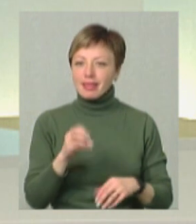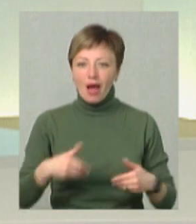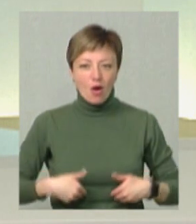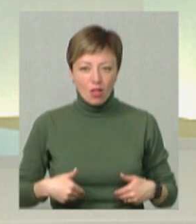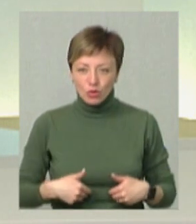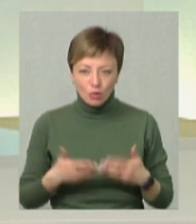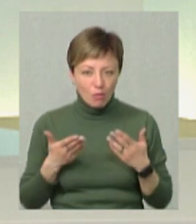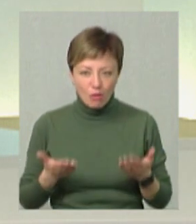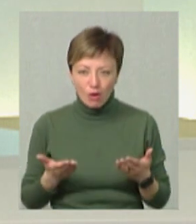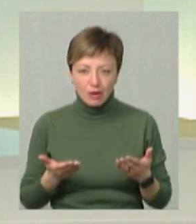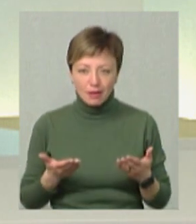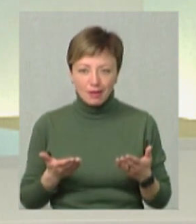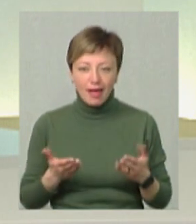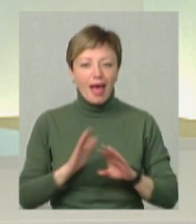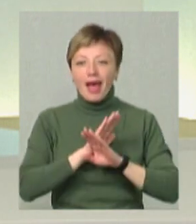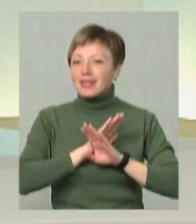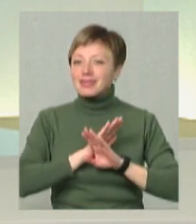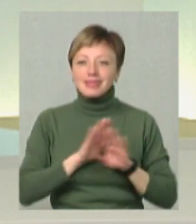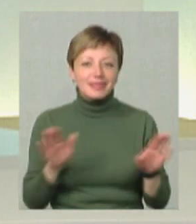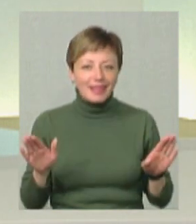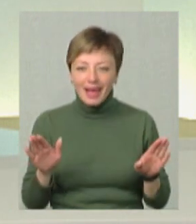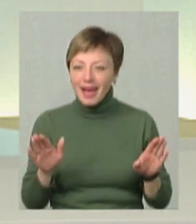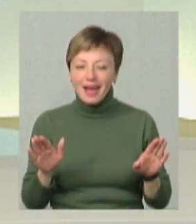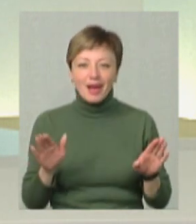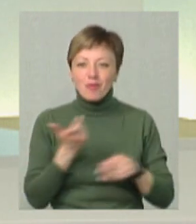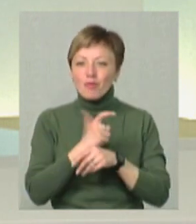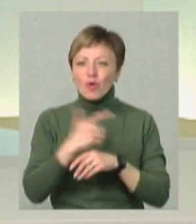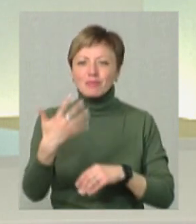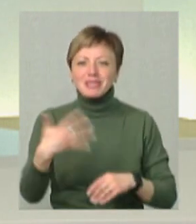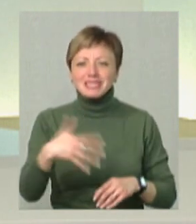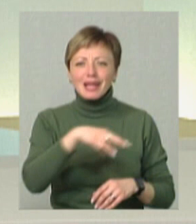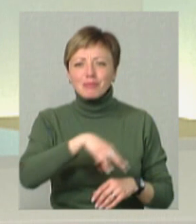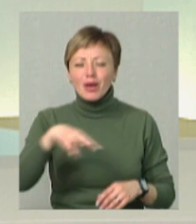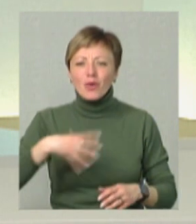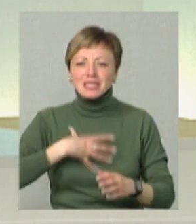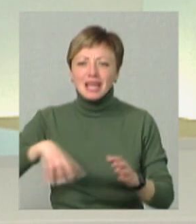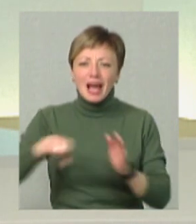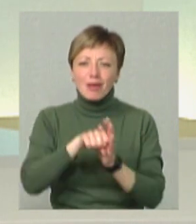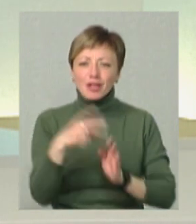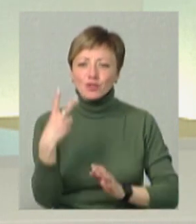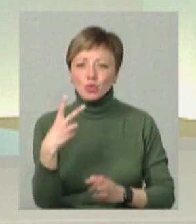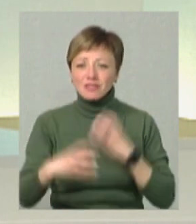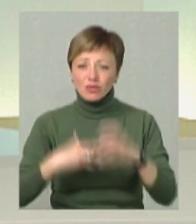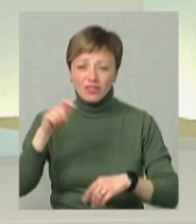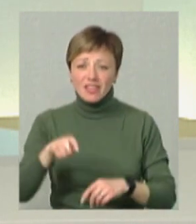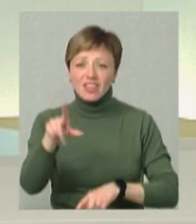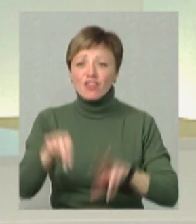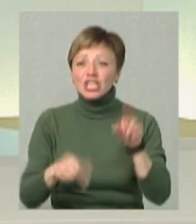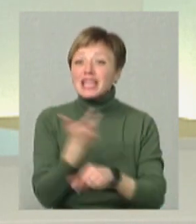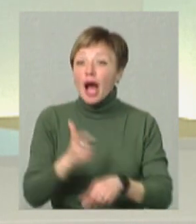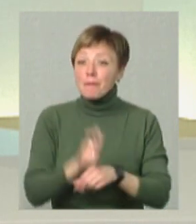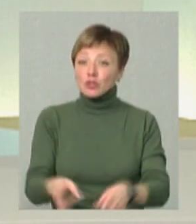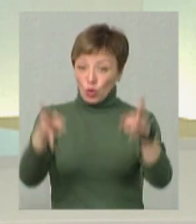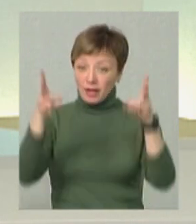Голодомор, не понад 50 мільйонів загиблих в Другій світовій війні, він вважає